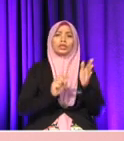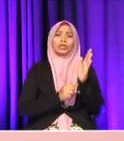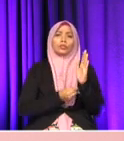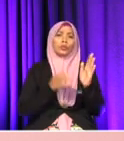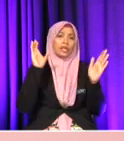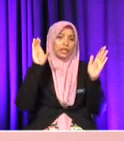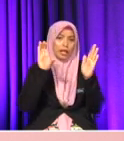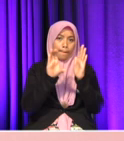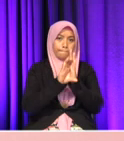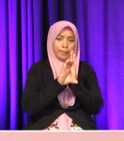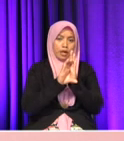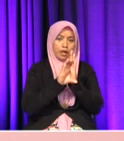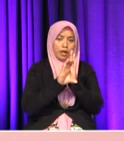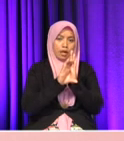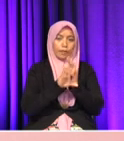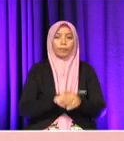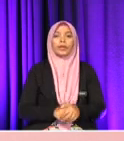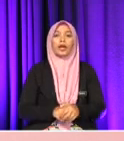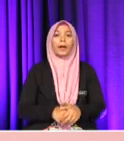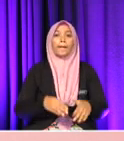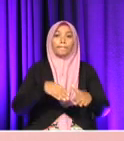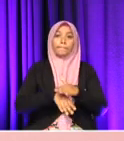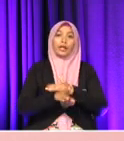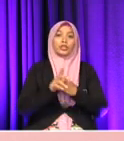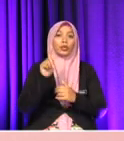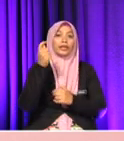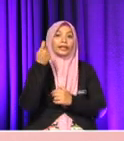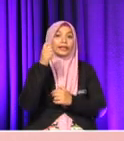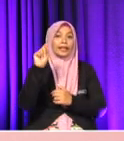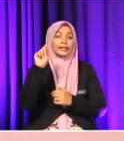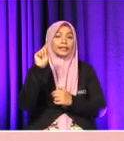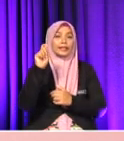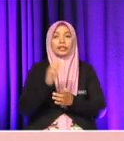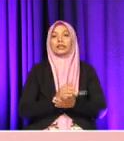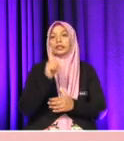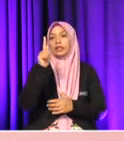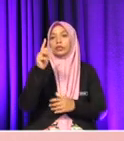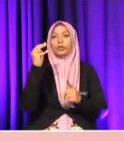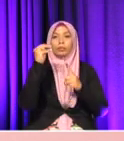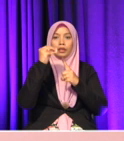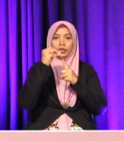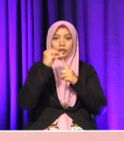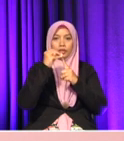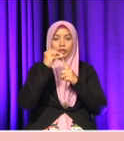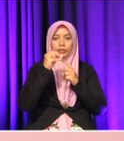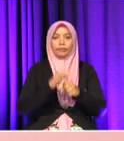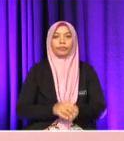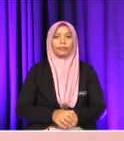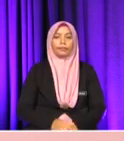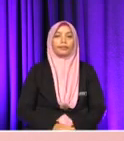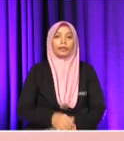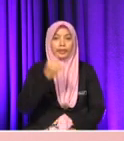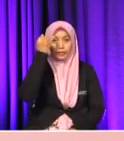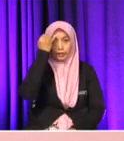memasukkan teks 1 Marga estetika 1 Marga dan kreativity 1 Marga